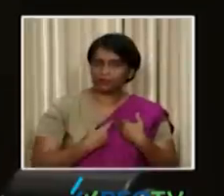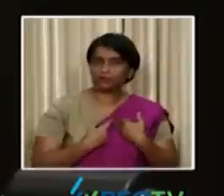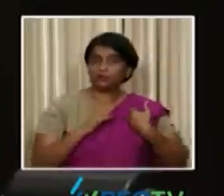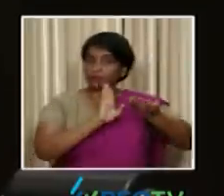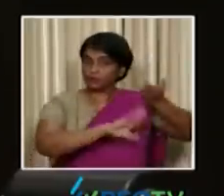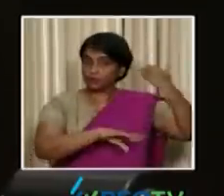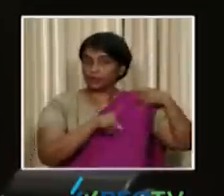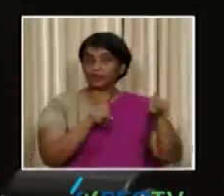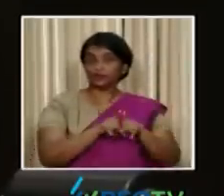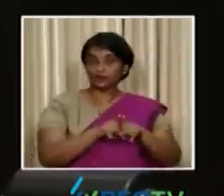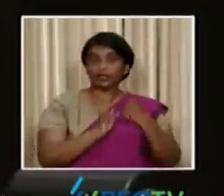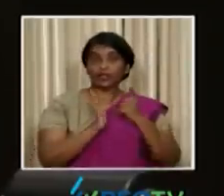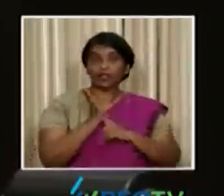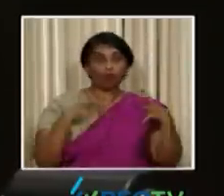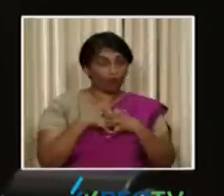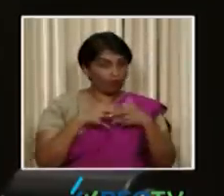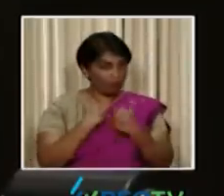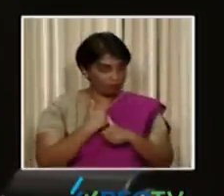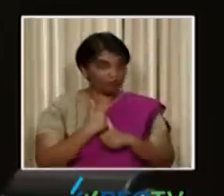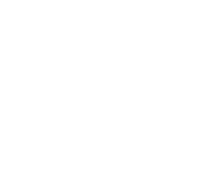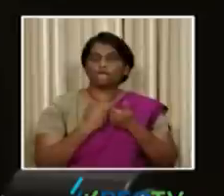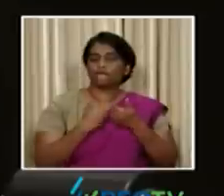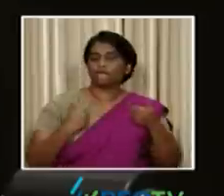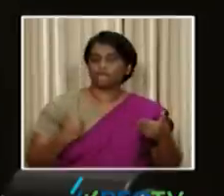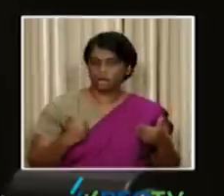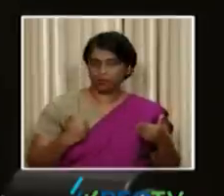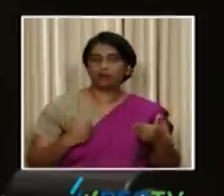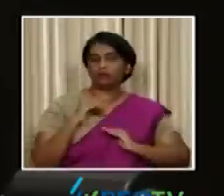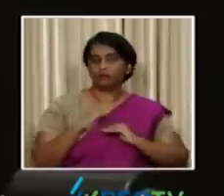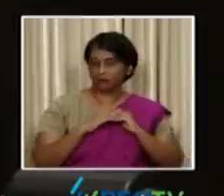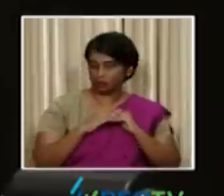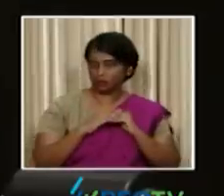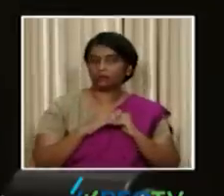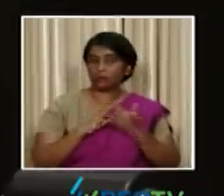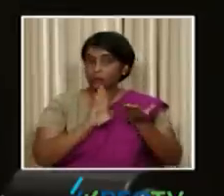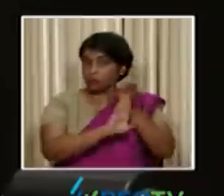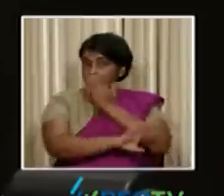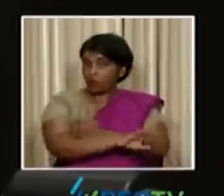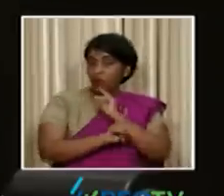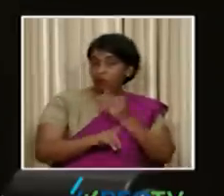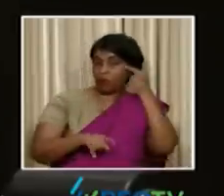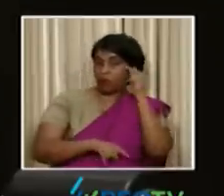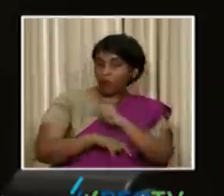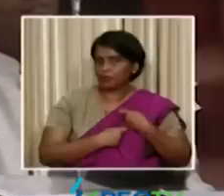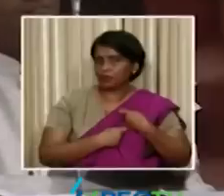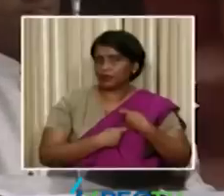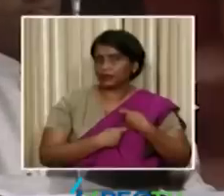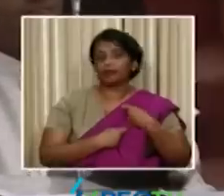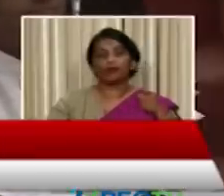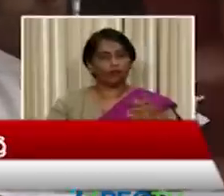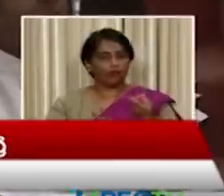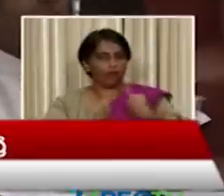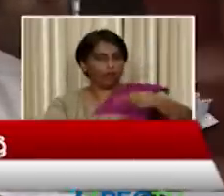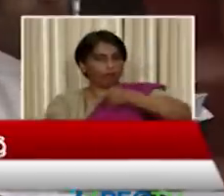අතීතයට බලපාන නීති හදනවා නම් ඒක වෙනමම ක්‍රමවේදයක් තුල අතීතයට බලපාන හේතු පෙන්වලා හදන්න ඕනේ